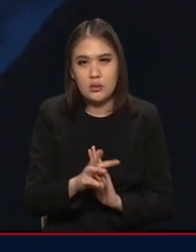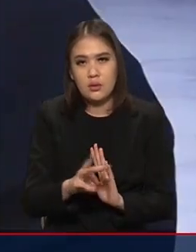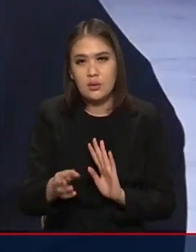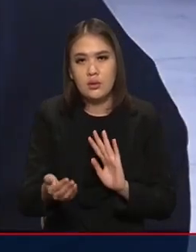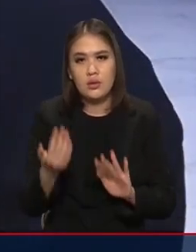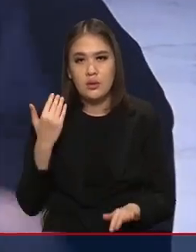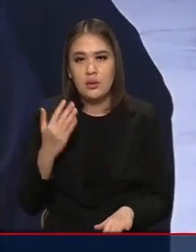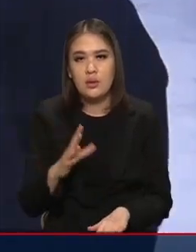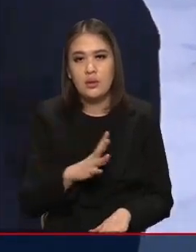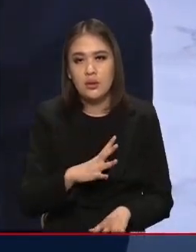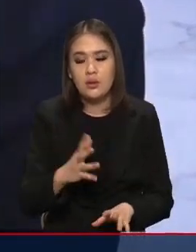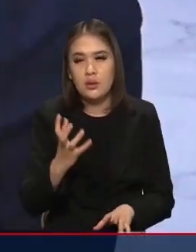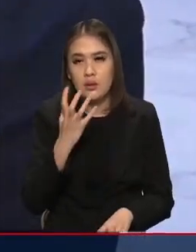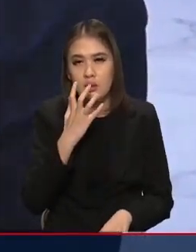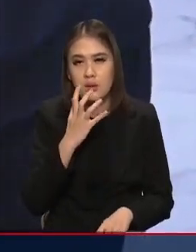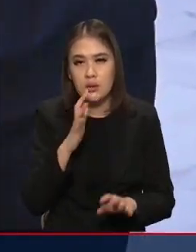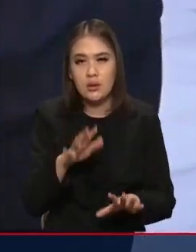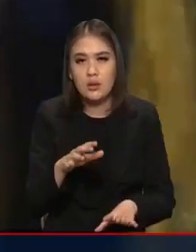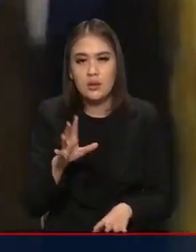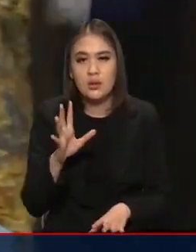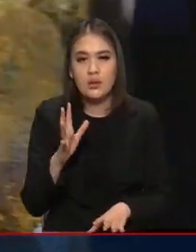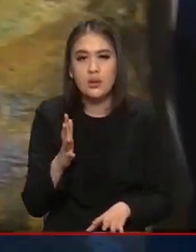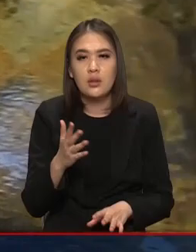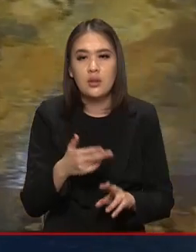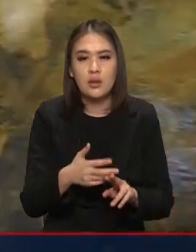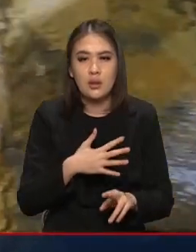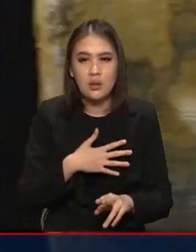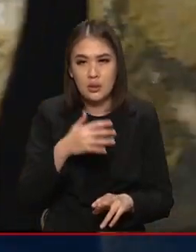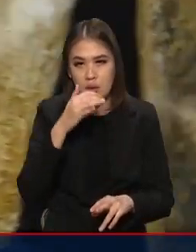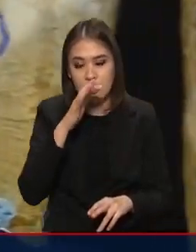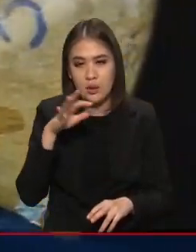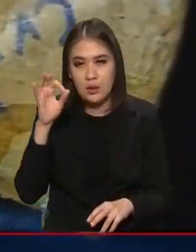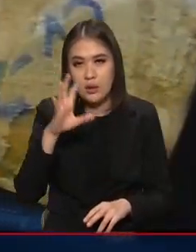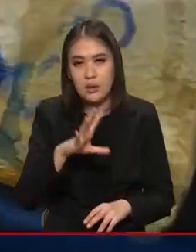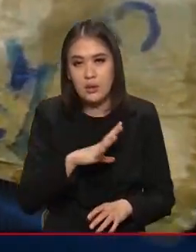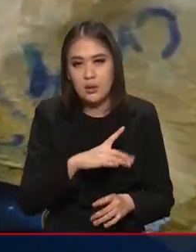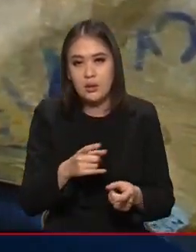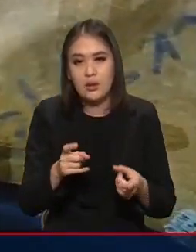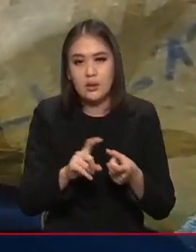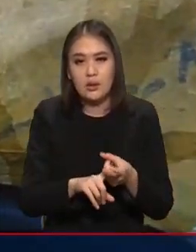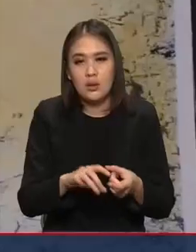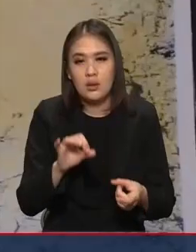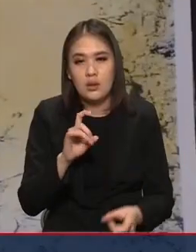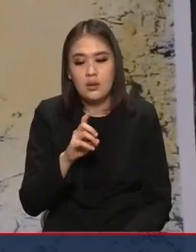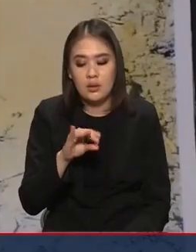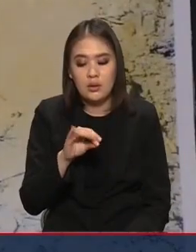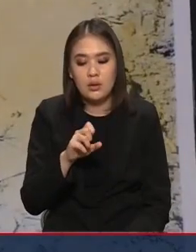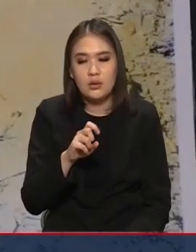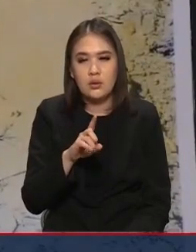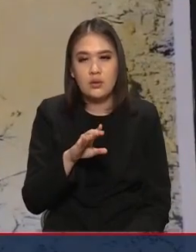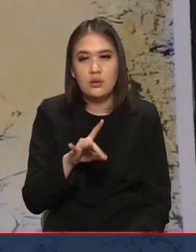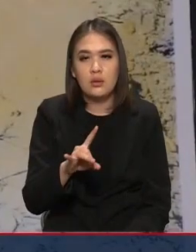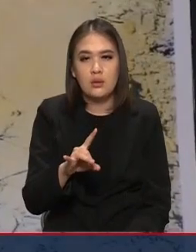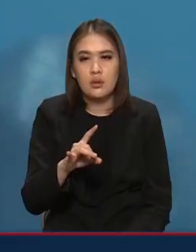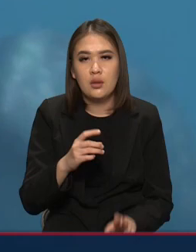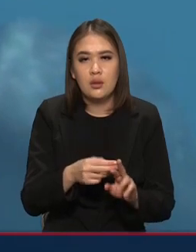назад. Глобальное потепление привело к кислородному истощению океанических вод, в результате чего ихтиозавры, не приспособленные к